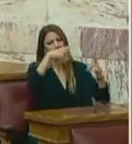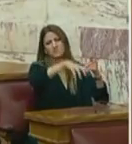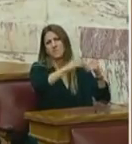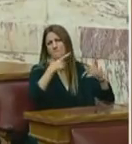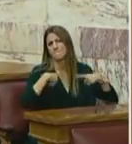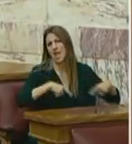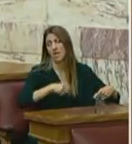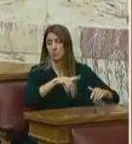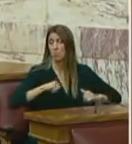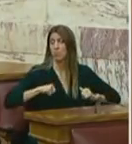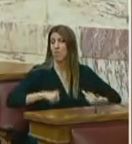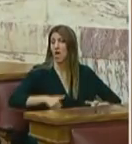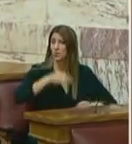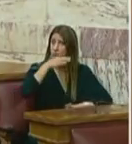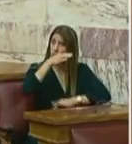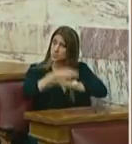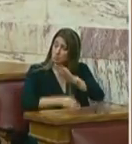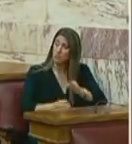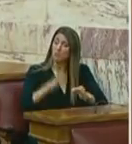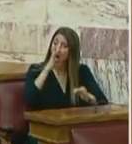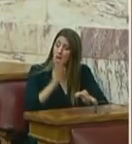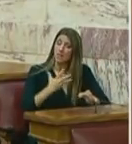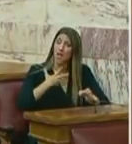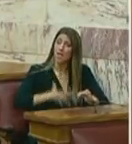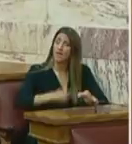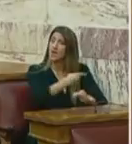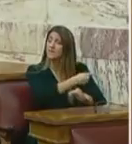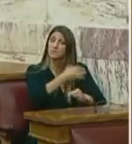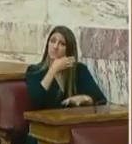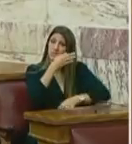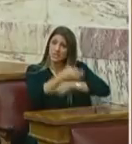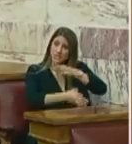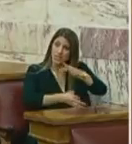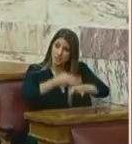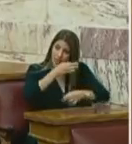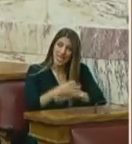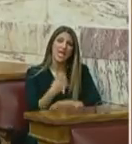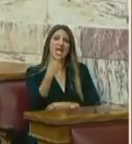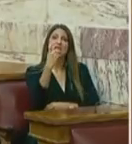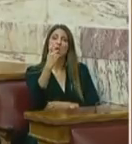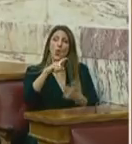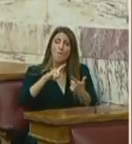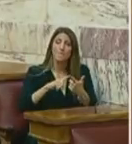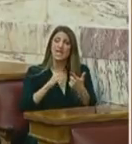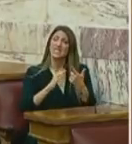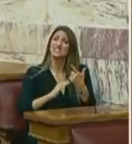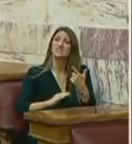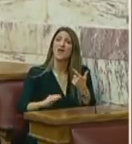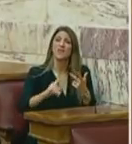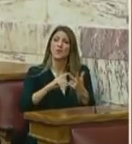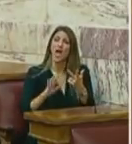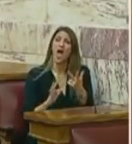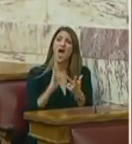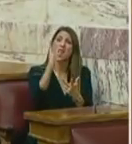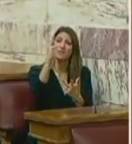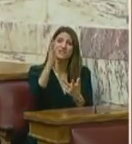εκθαρσώς και με παρησία ότι η οικονομία, η επιχειρηματικότητα, η σταθερότητα χρειάζεται στη χώρα και άρα η